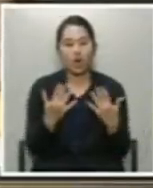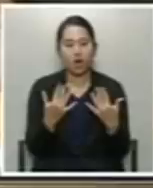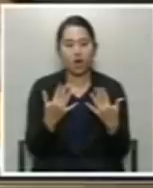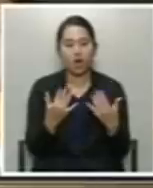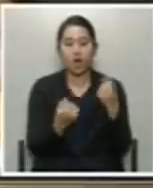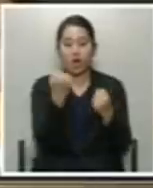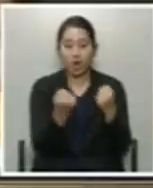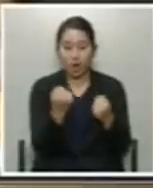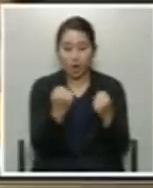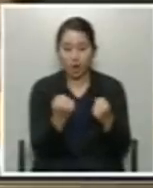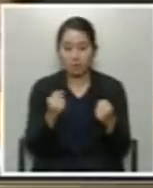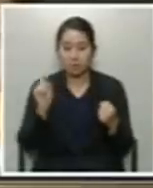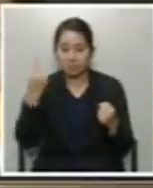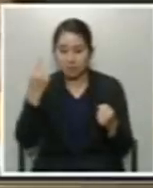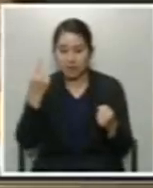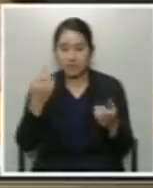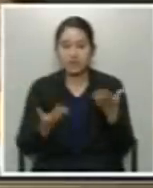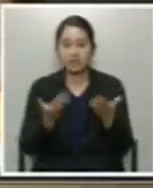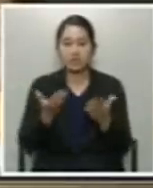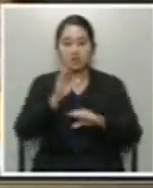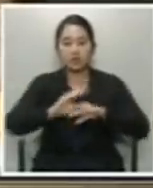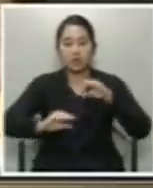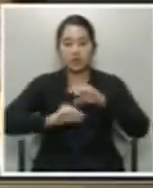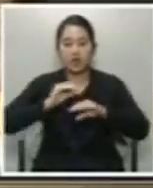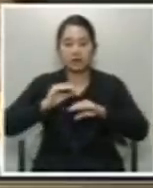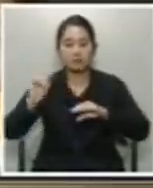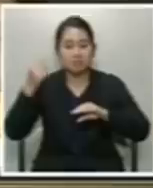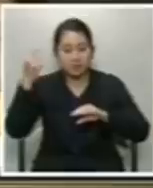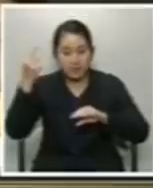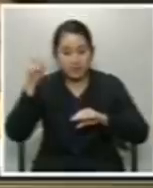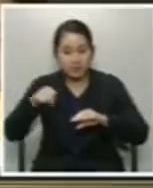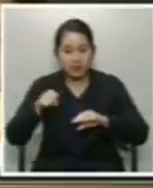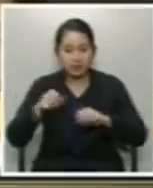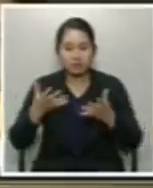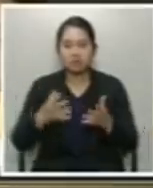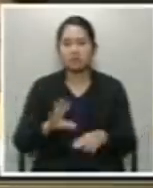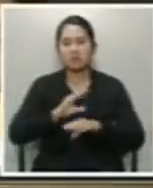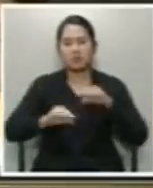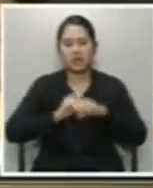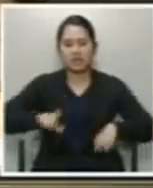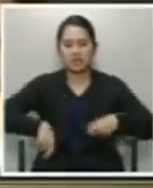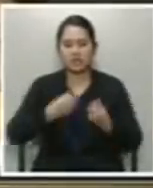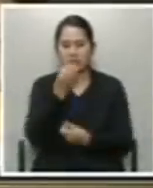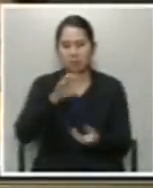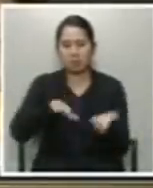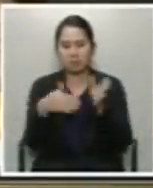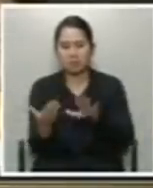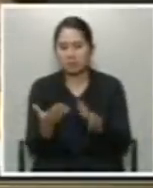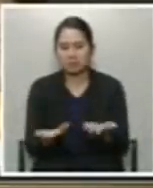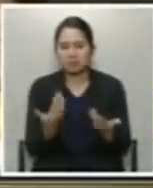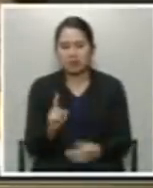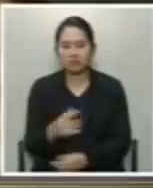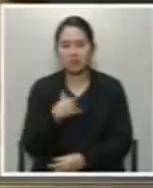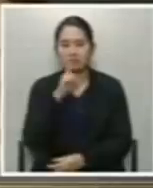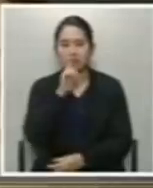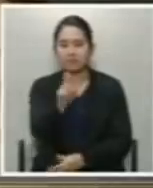ม่ดีแม็กใหม่หรือชิมช็อกชักเอาชิมช็อกใช้ซึ่งก็ล้มเหลวมีแค่นี้จริงๆเหรอครับท่านรัฐมนตรีผ